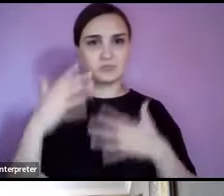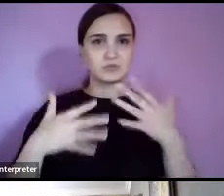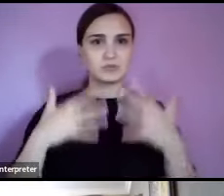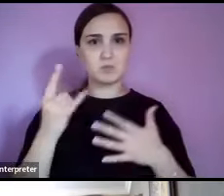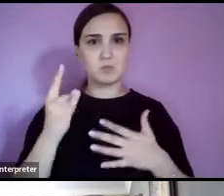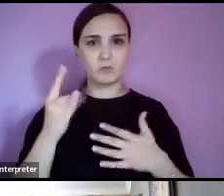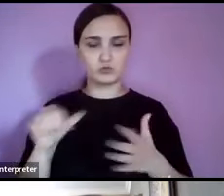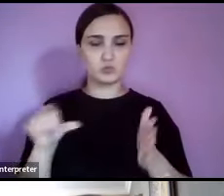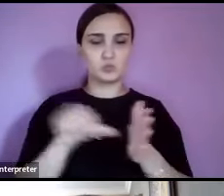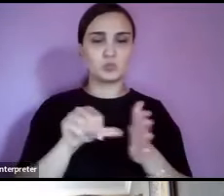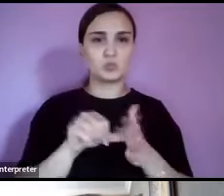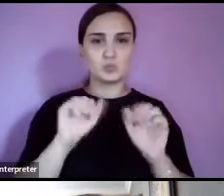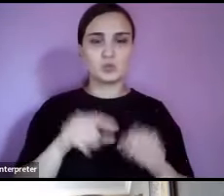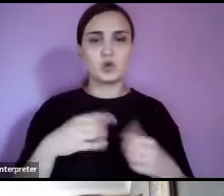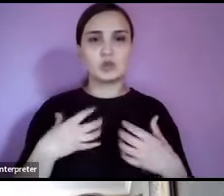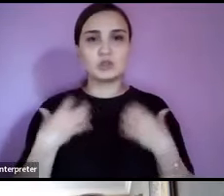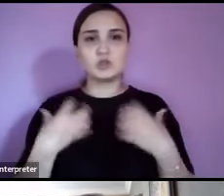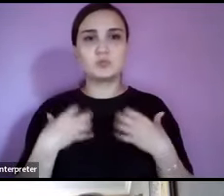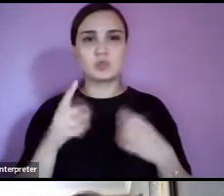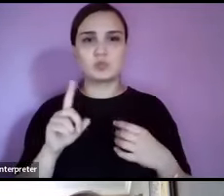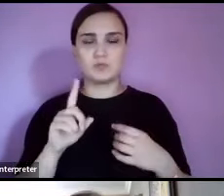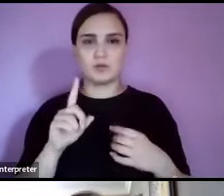ბავშვებს ამ შფოთვის შემცირებაში.